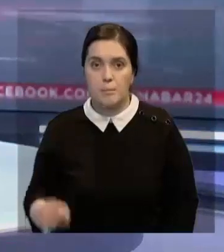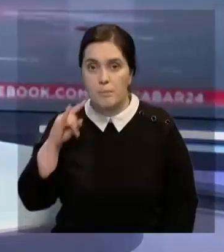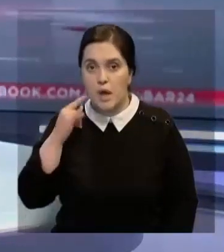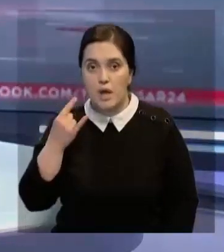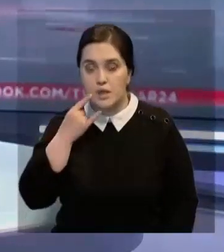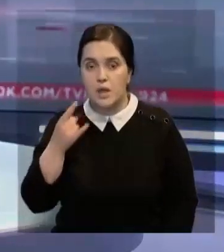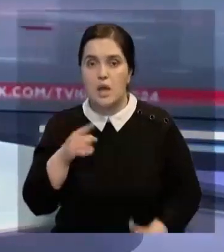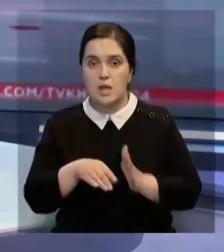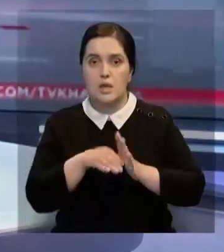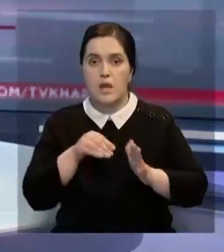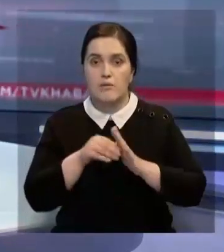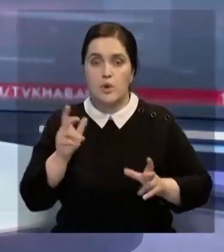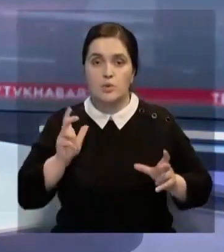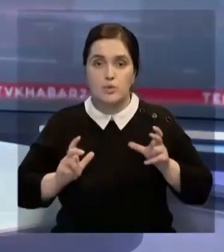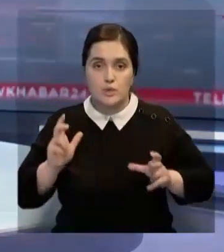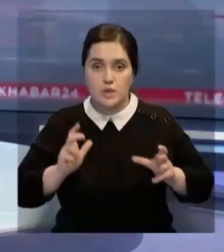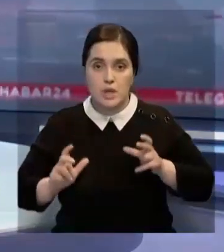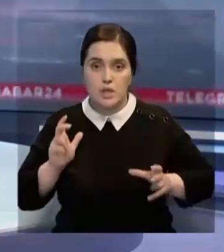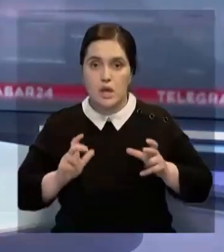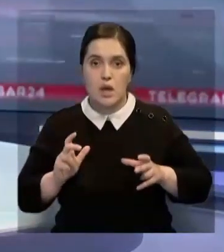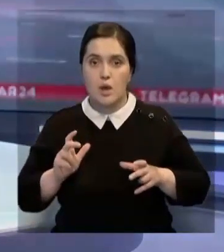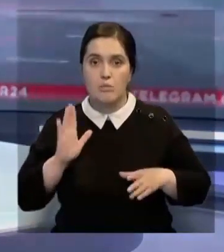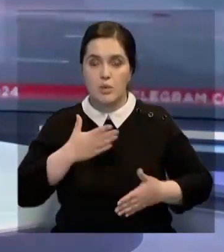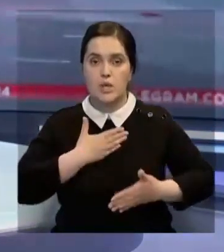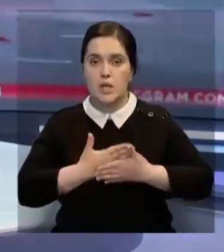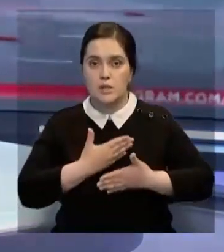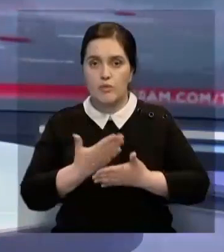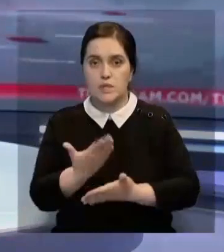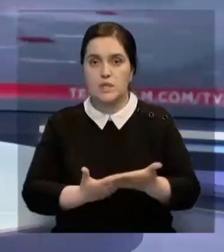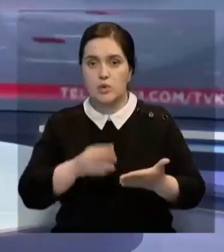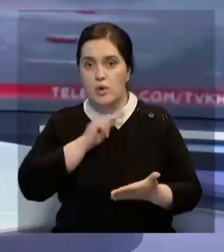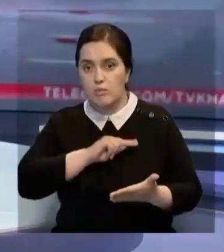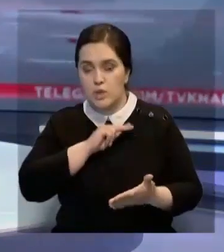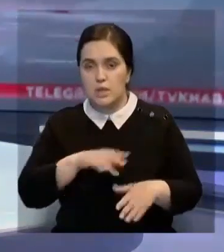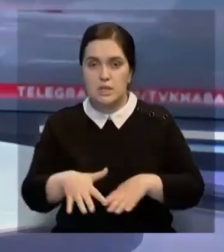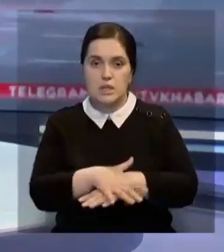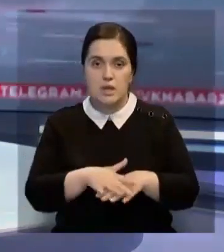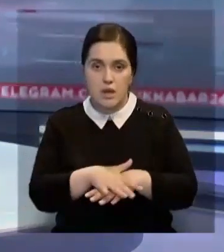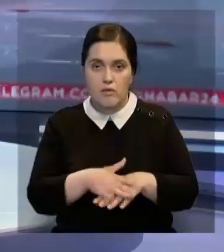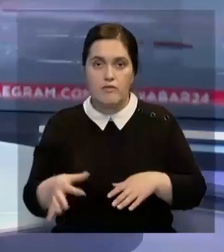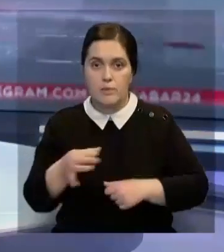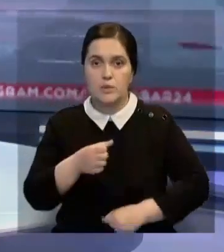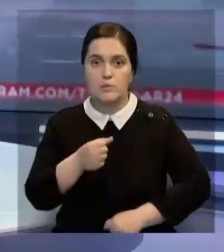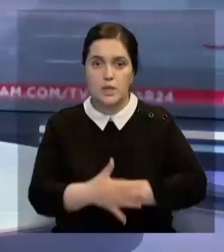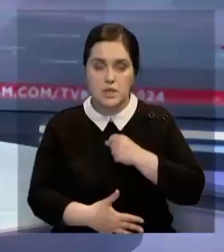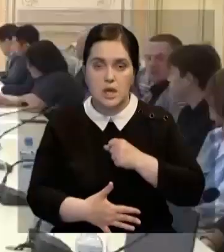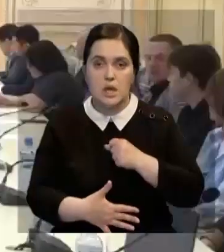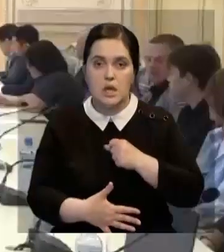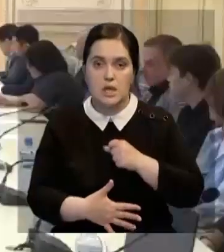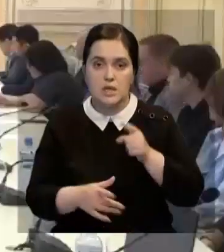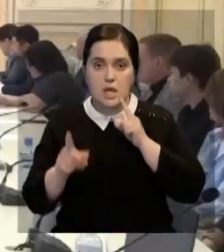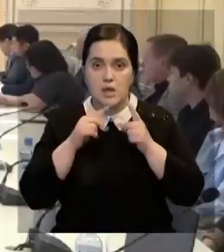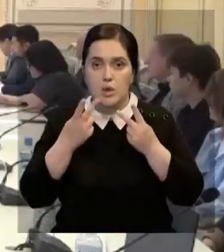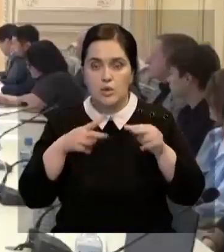Павлодаре перед предстоящим референдумом студенты и преподаватели вузов и колледжей ведут активную разъяснительную работу среди населения. В областном центре также